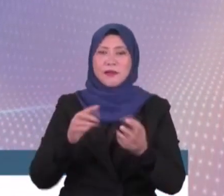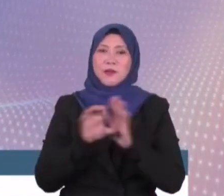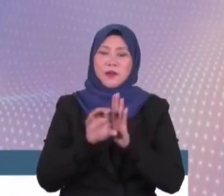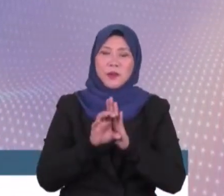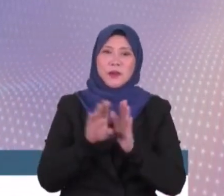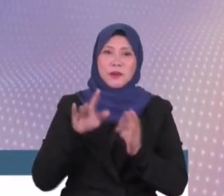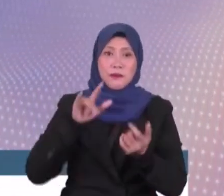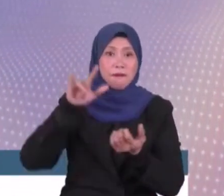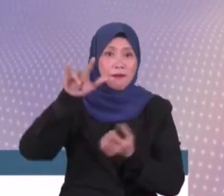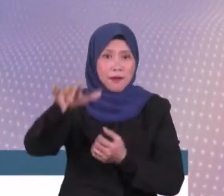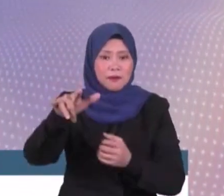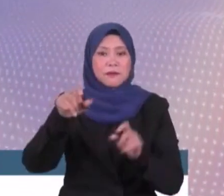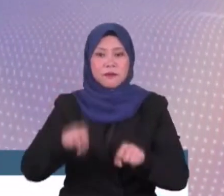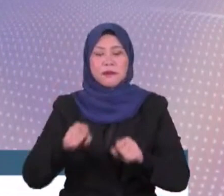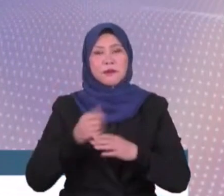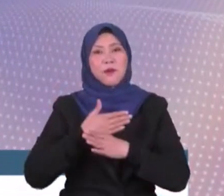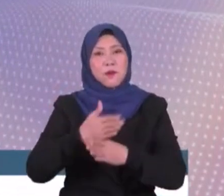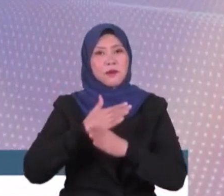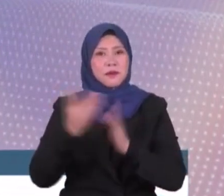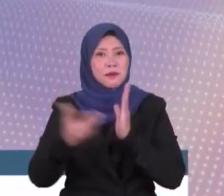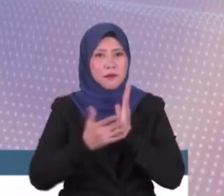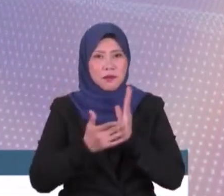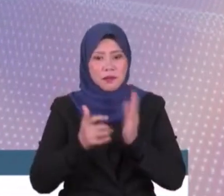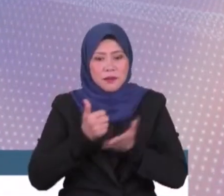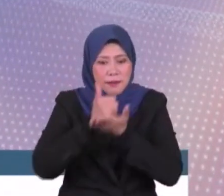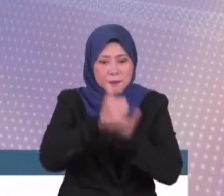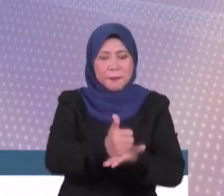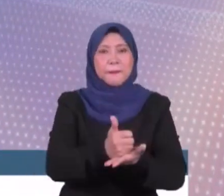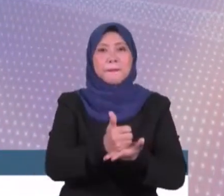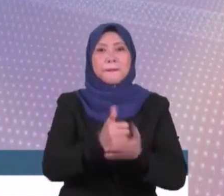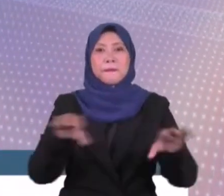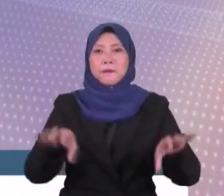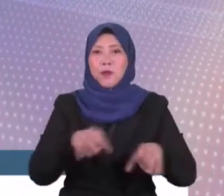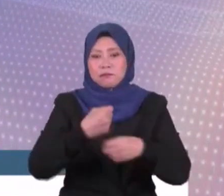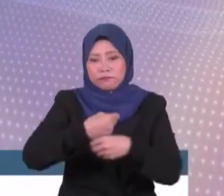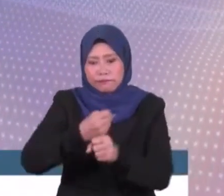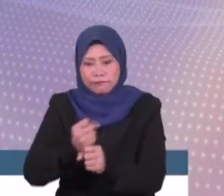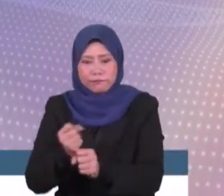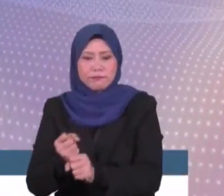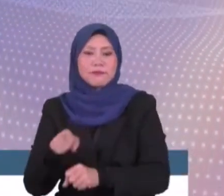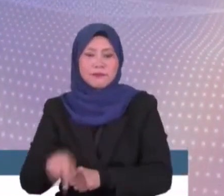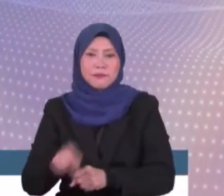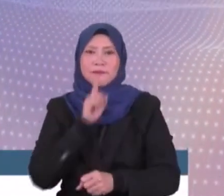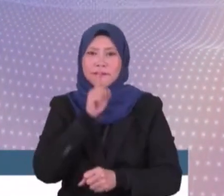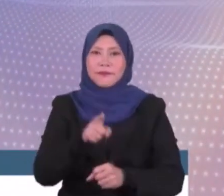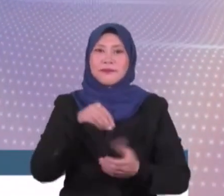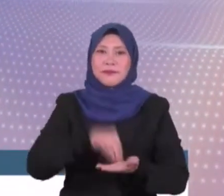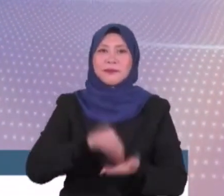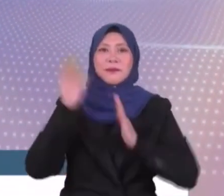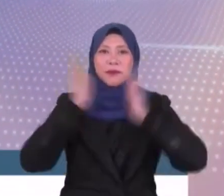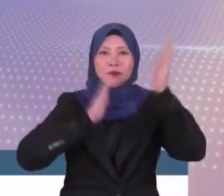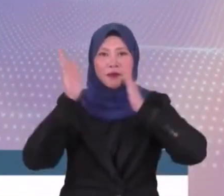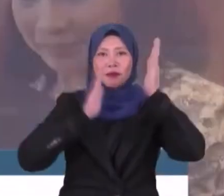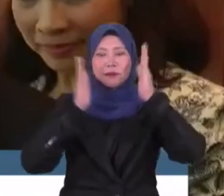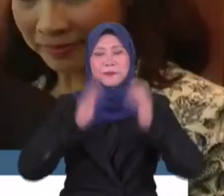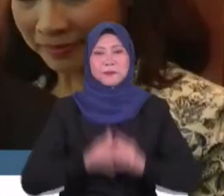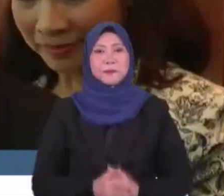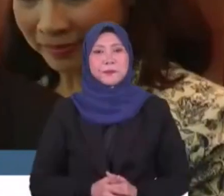Boeing perlu untuk perkongsian teknologinya dan membantu menjadikan pembuatan mampan satu realiti di